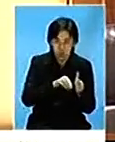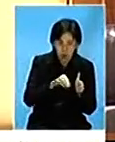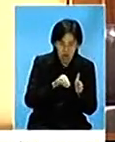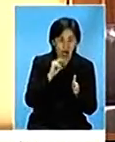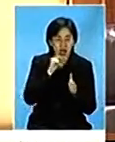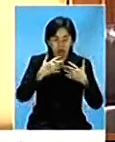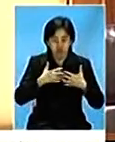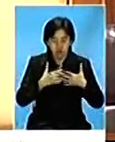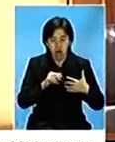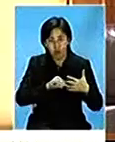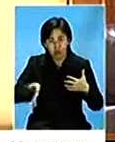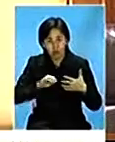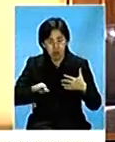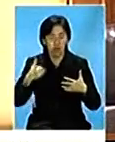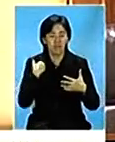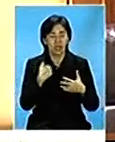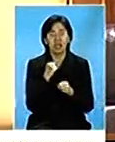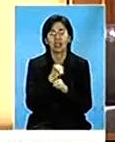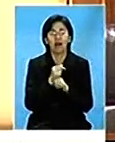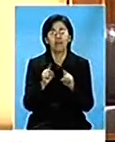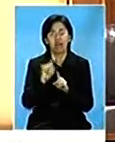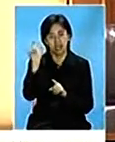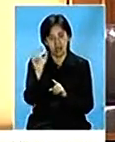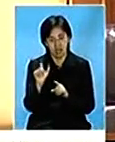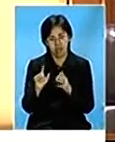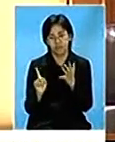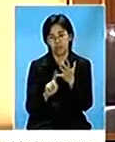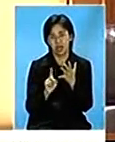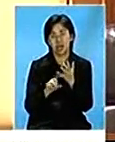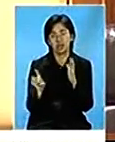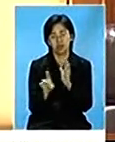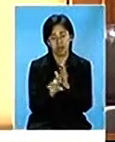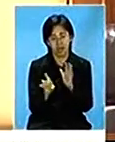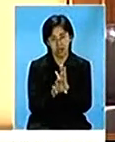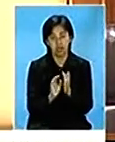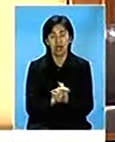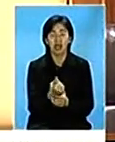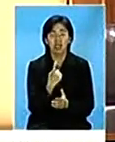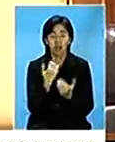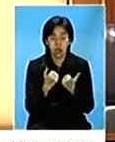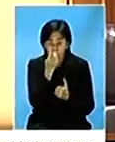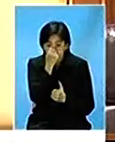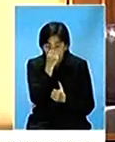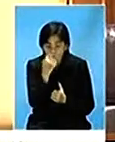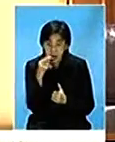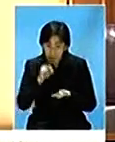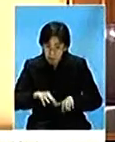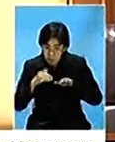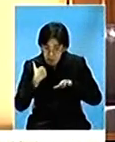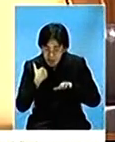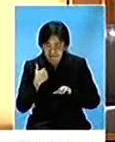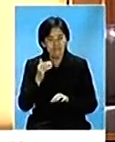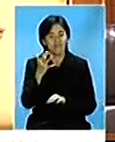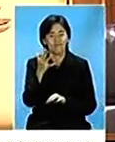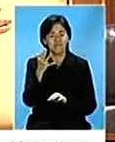นะครับเหมือนอย่างที่เวนิสนะฮะเขาทำสุดท้ายเนี่ยนะครับท่านถามว่าพรุ่งนี้ผมจะไปทดสอบท่วมไหมไม่ท่วมหรอกครับเพราะว่า